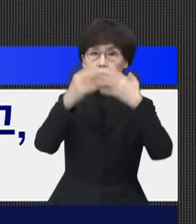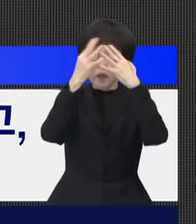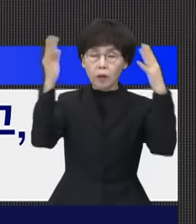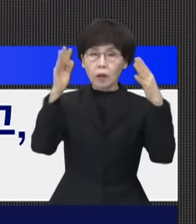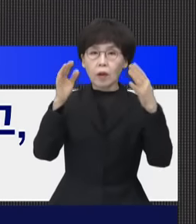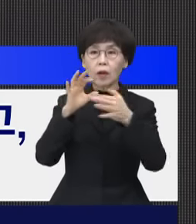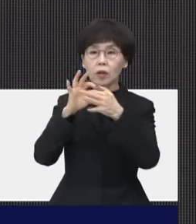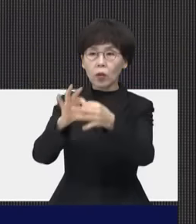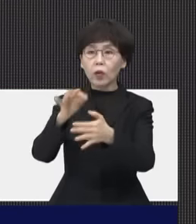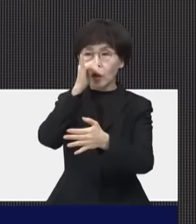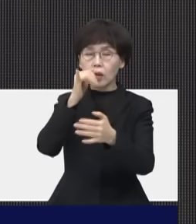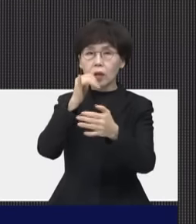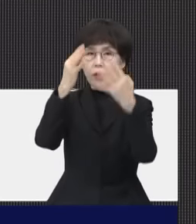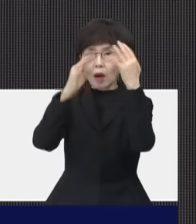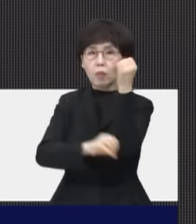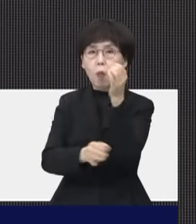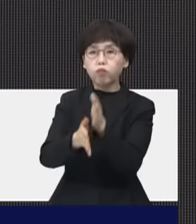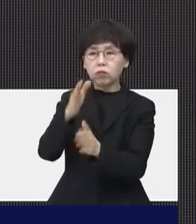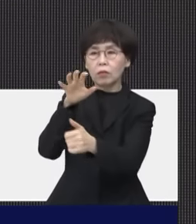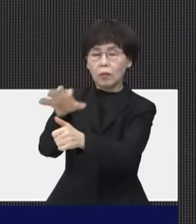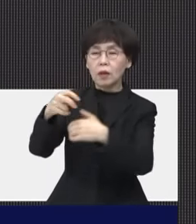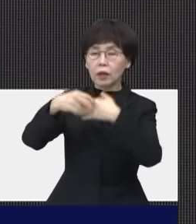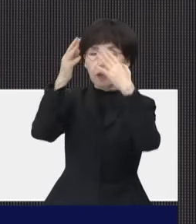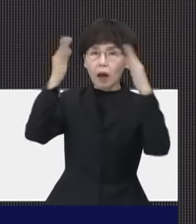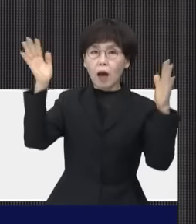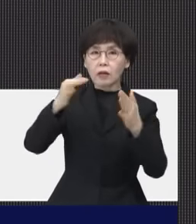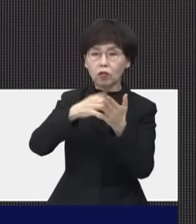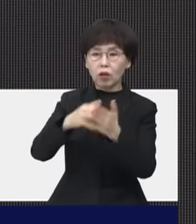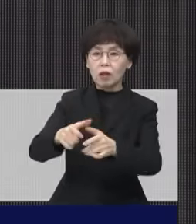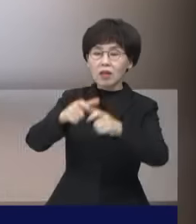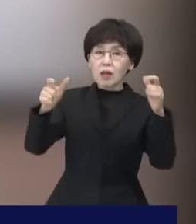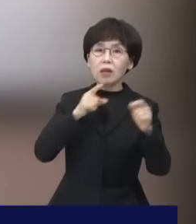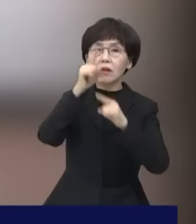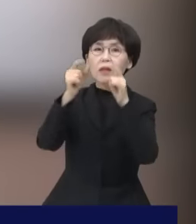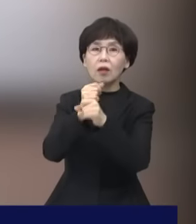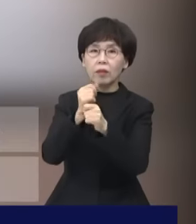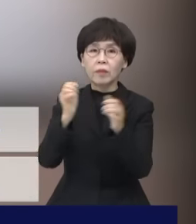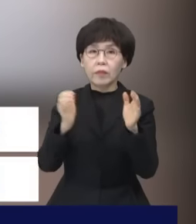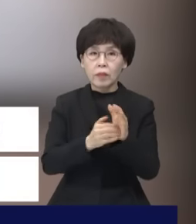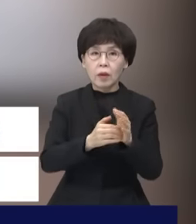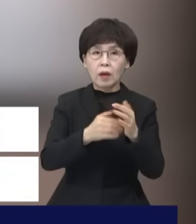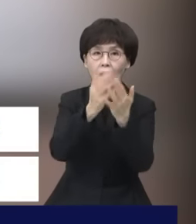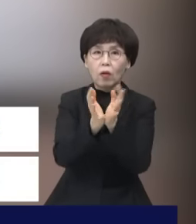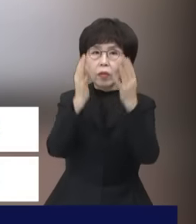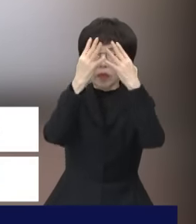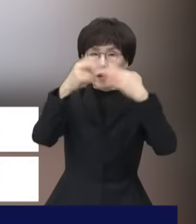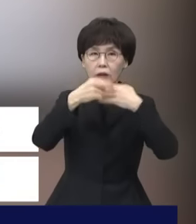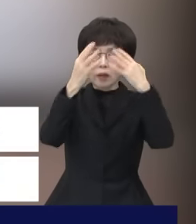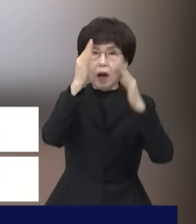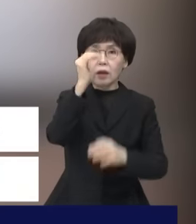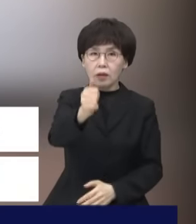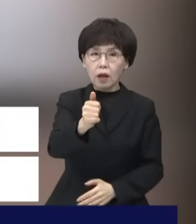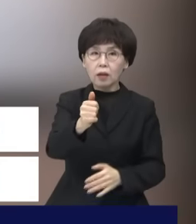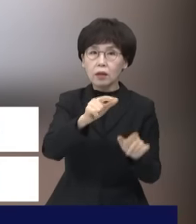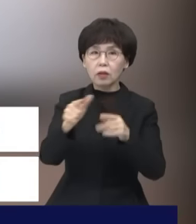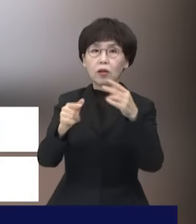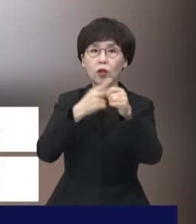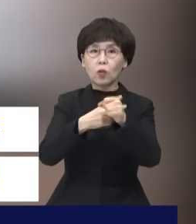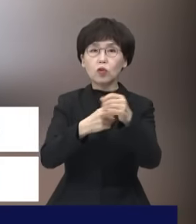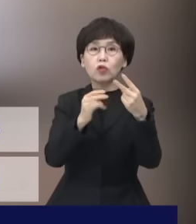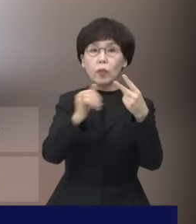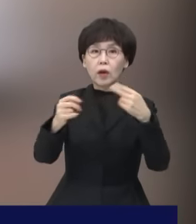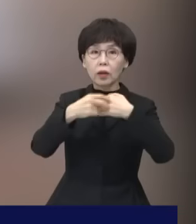대학본부를 압박하여 의대 정원 증원을 신청하게 만들었습니다. 강원대 의대 학장을 포함한 교수 2명은 오늘